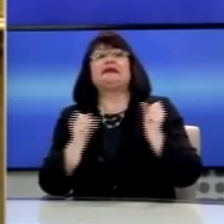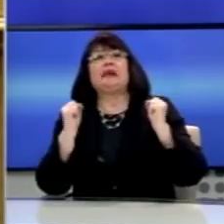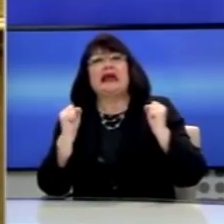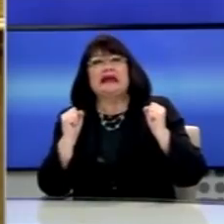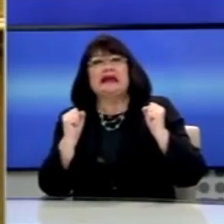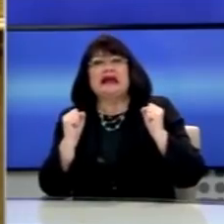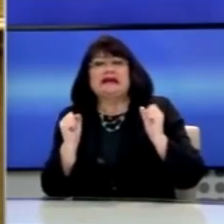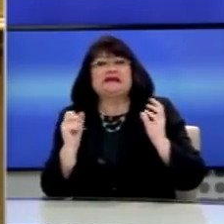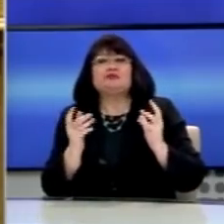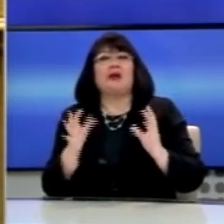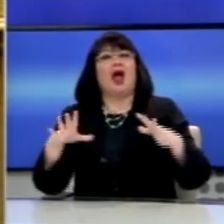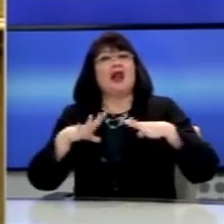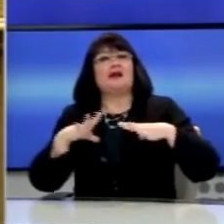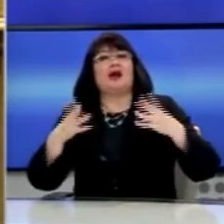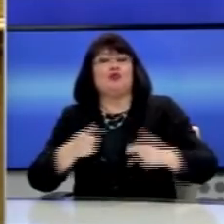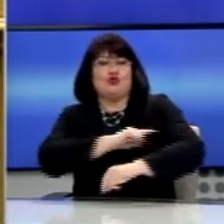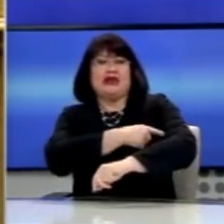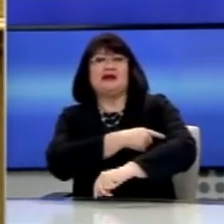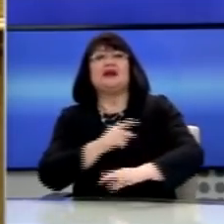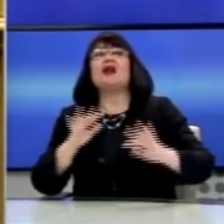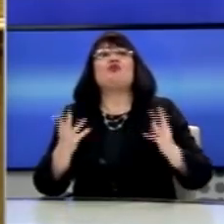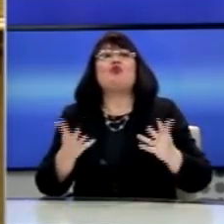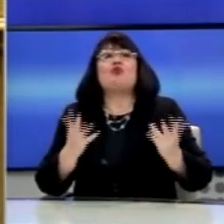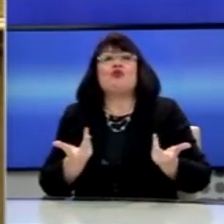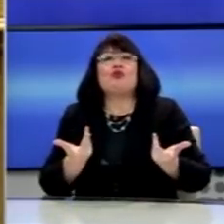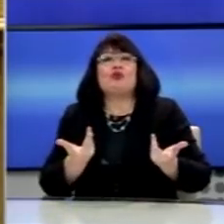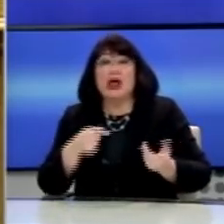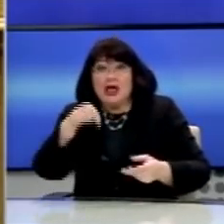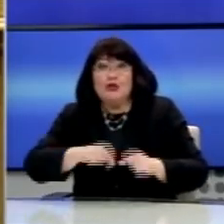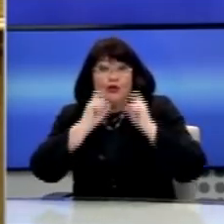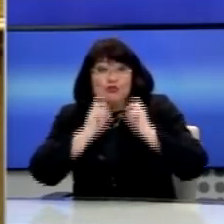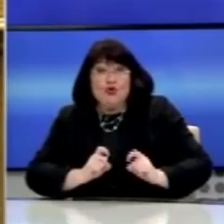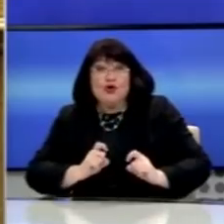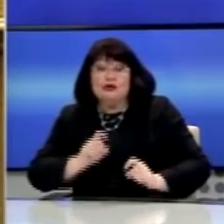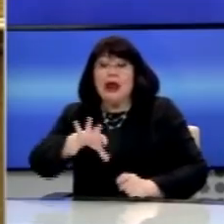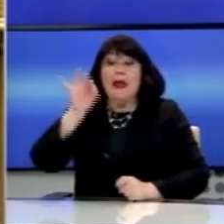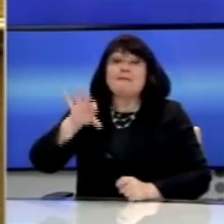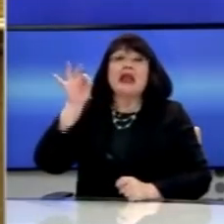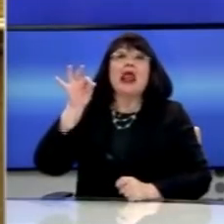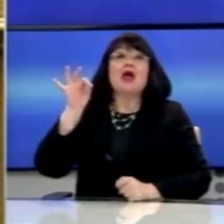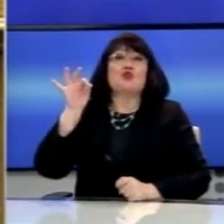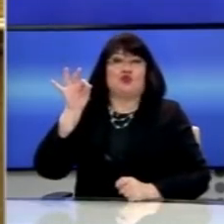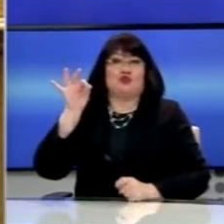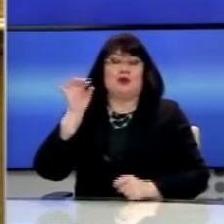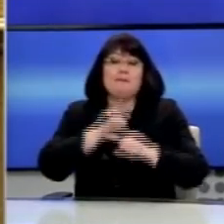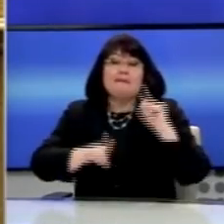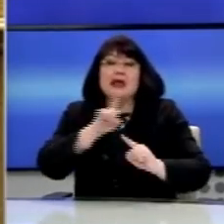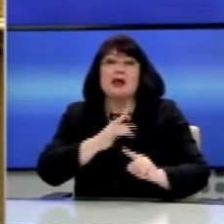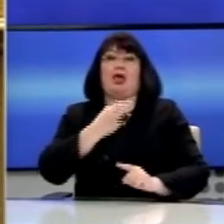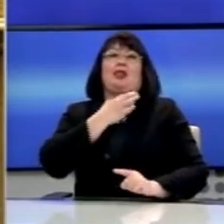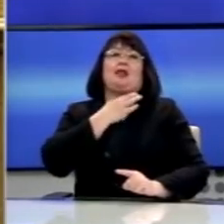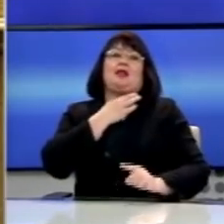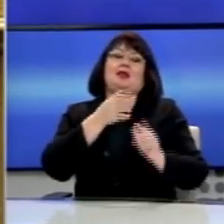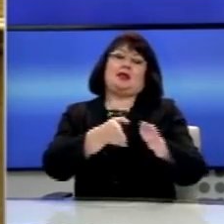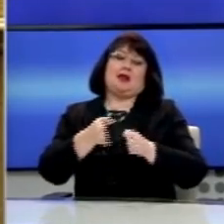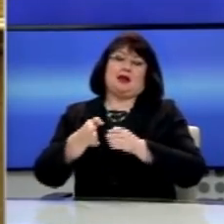το δημόσιο σύστημα υγείας. Πού οι γιατροί δεν εξαναγκάζονται να κάνουν επιλογές ασθενών για τη ΣΜΕΘ. Γιατί παντού,